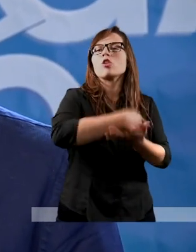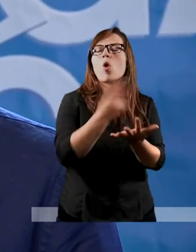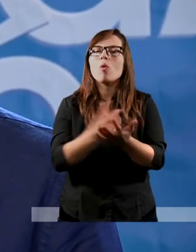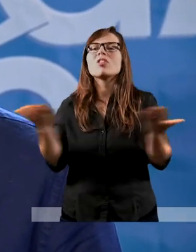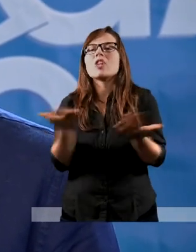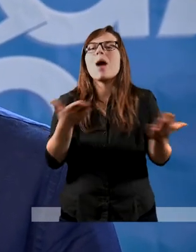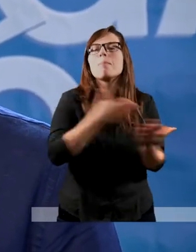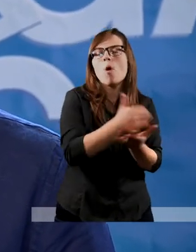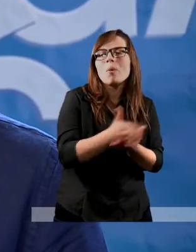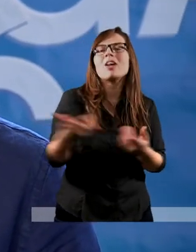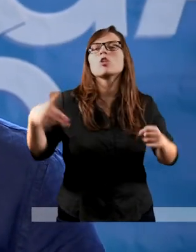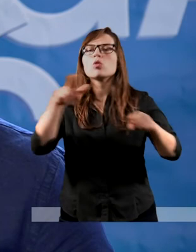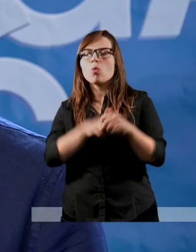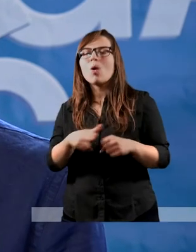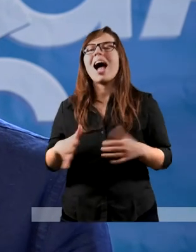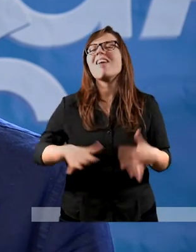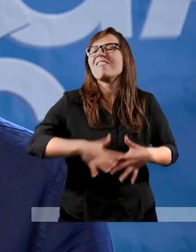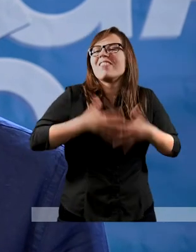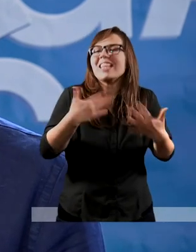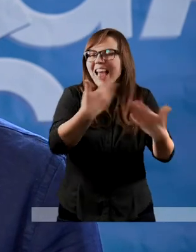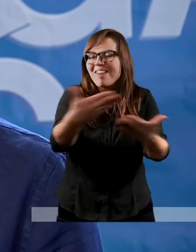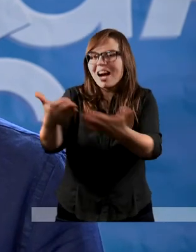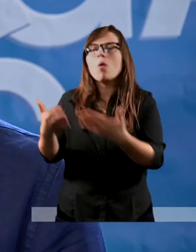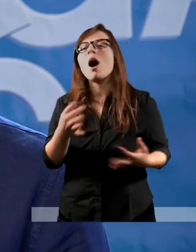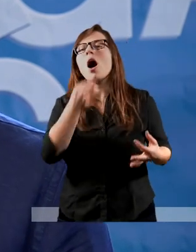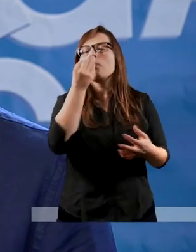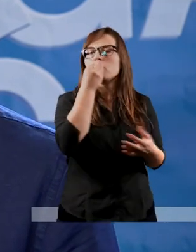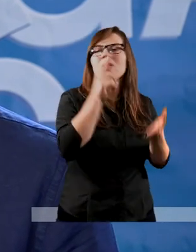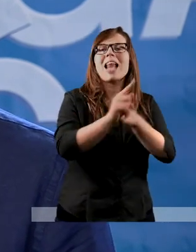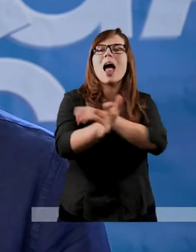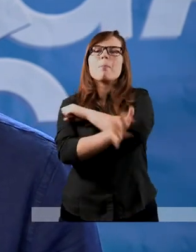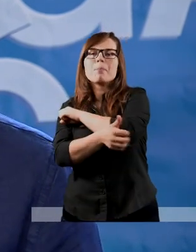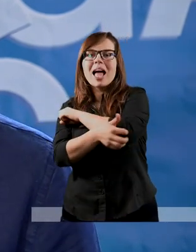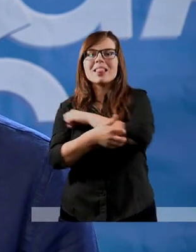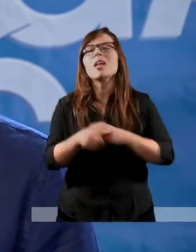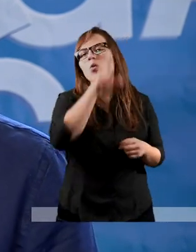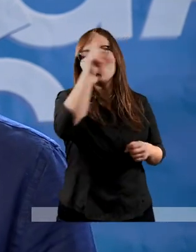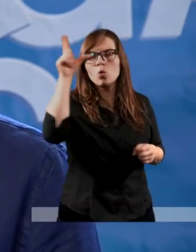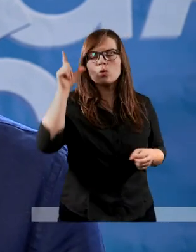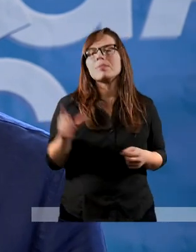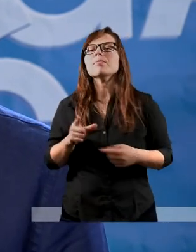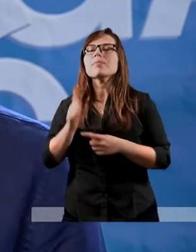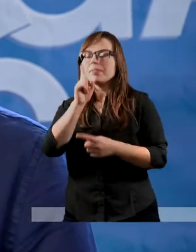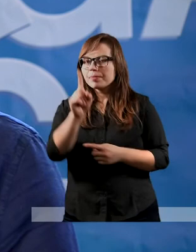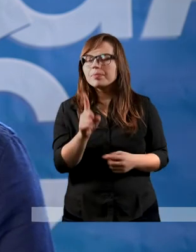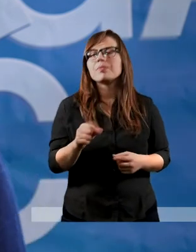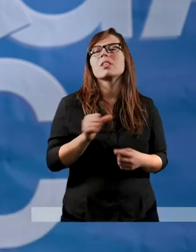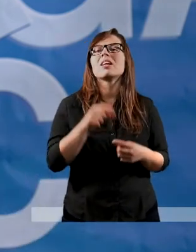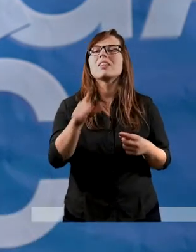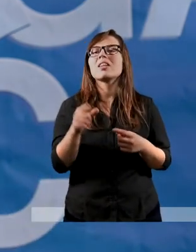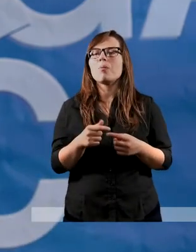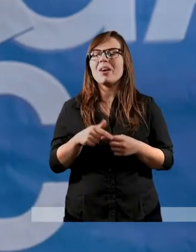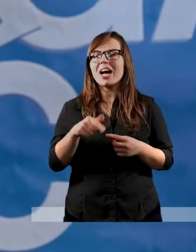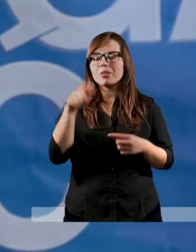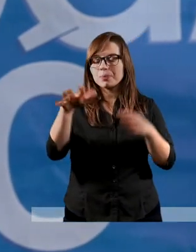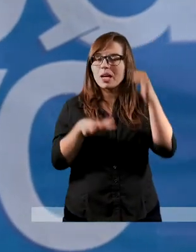gdzie pomagaliśmy, a która wydawała posiłki dla biednych ludzi. Ale wszyscy nasi znajomi